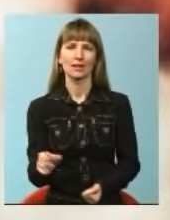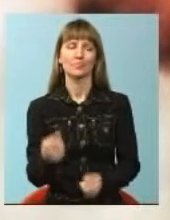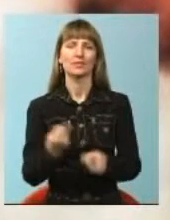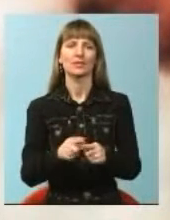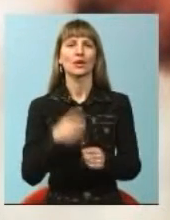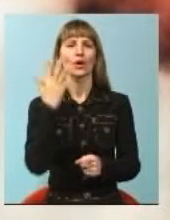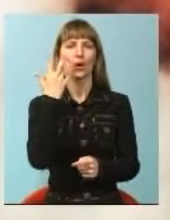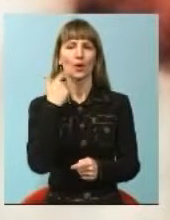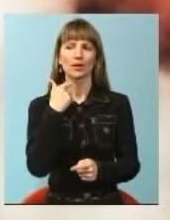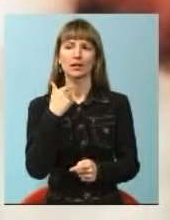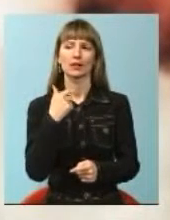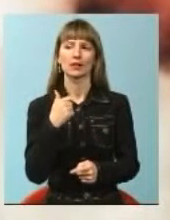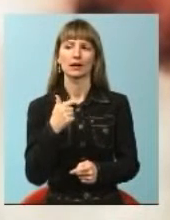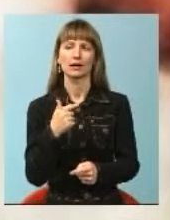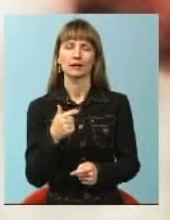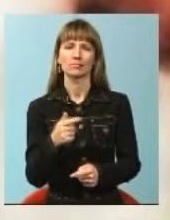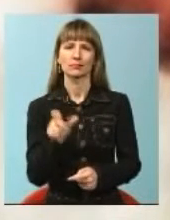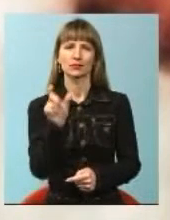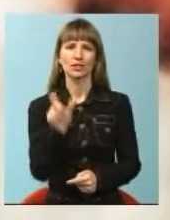это который человек